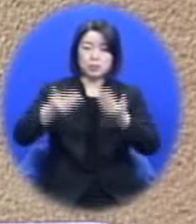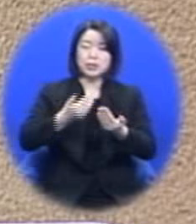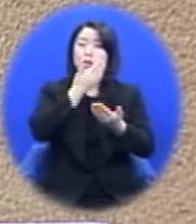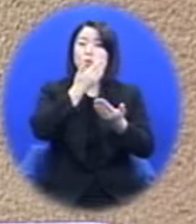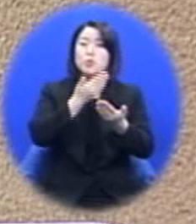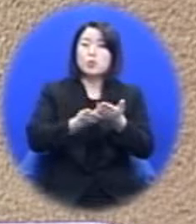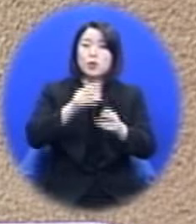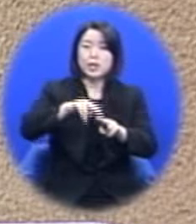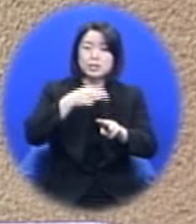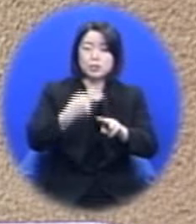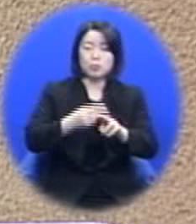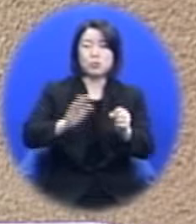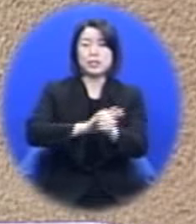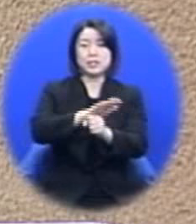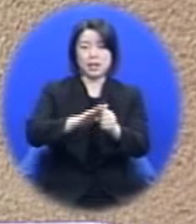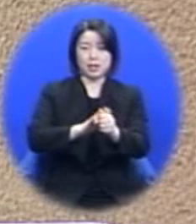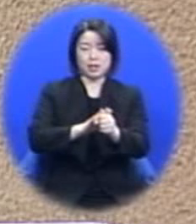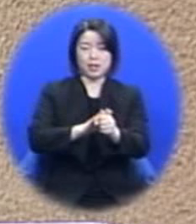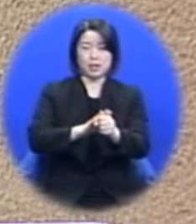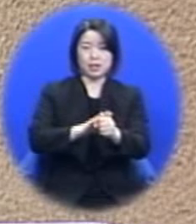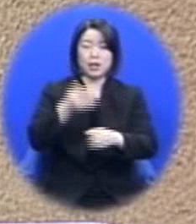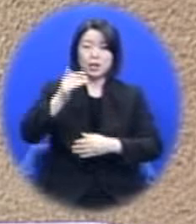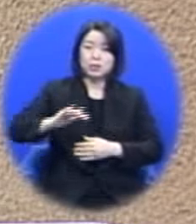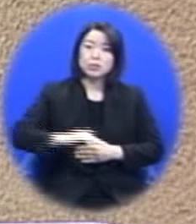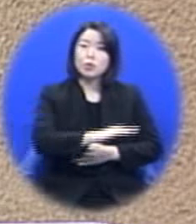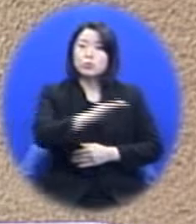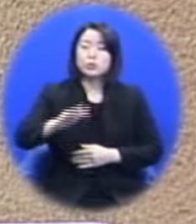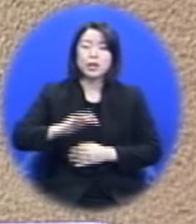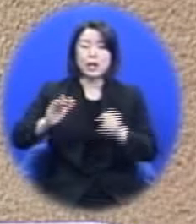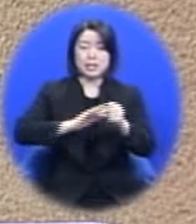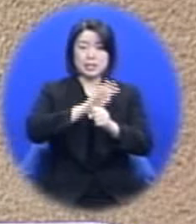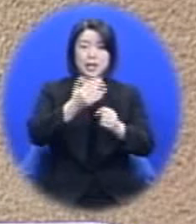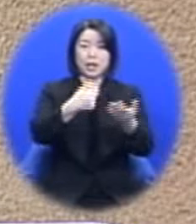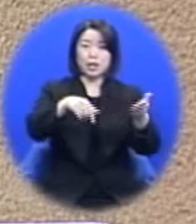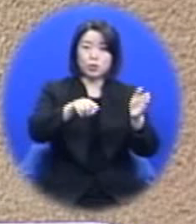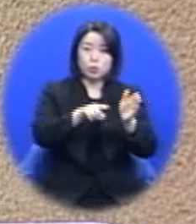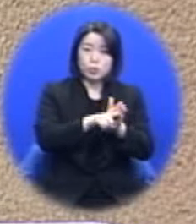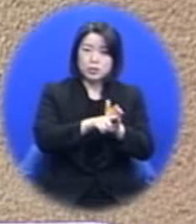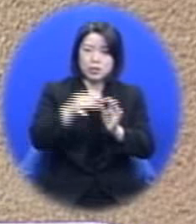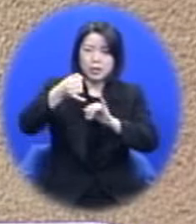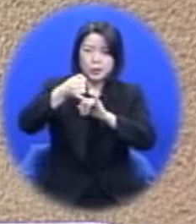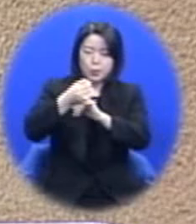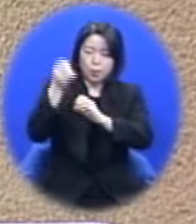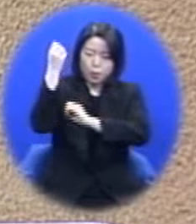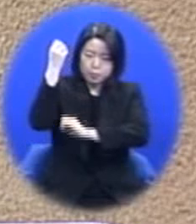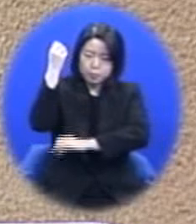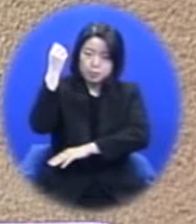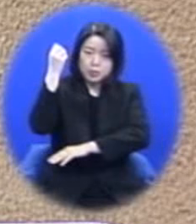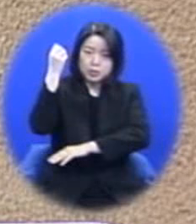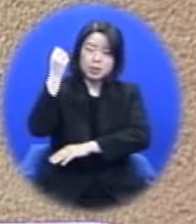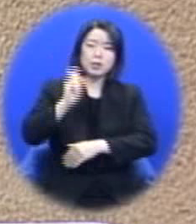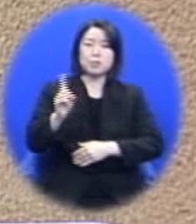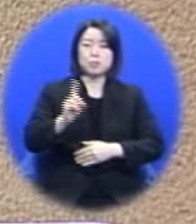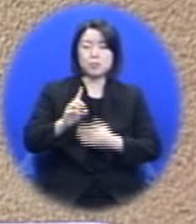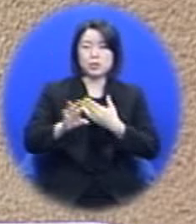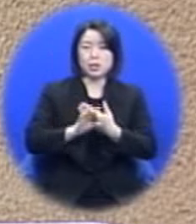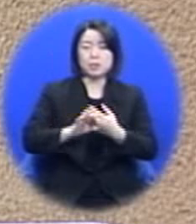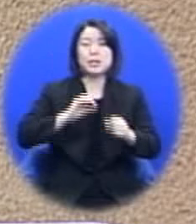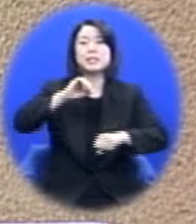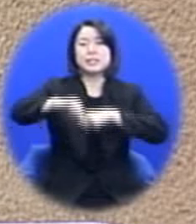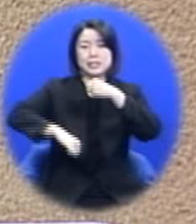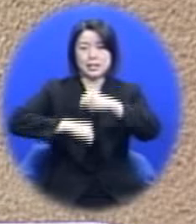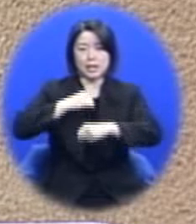선물이 사랑입니다. 그런데 우리가 사랑을 하려면 반드시 전제되어져야 되는 것이